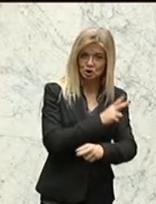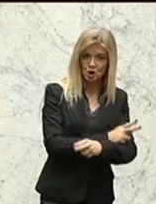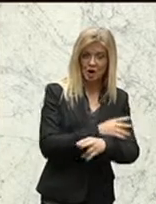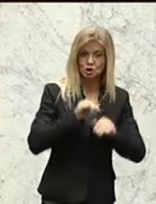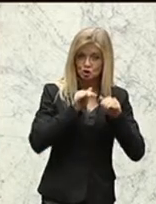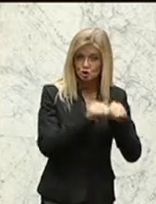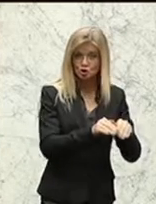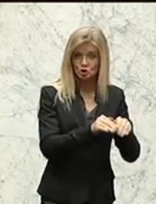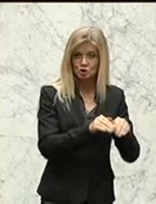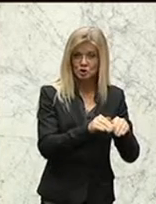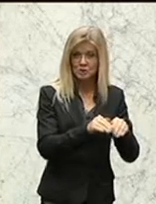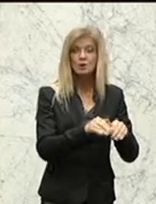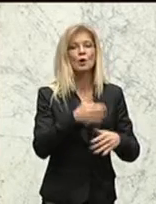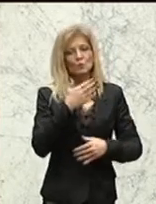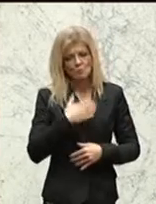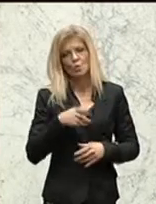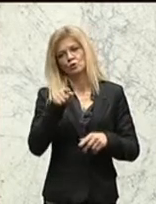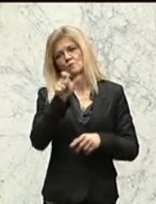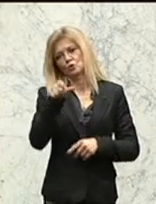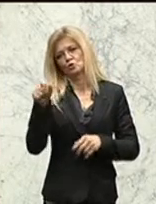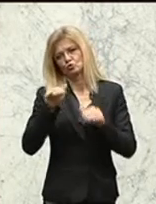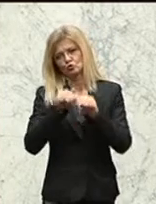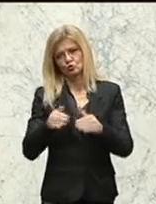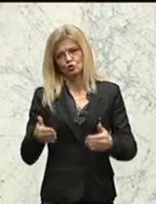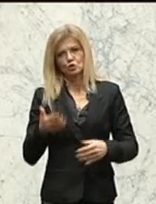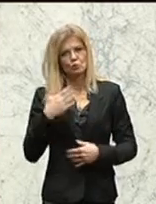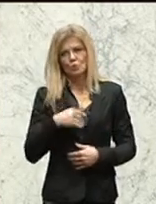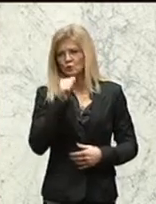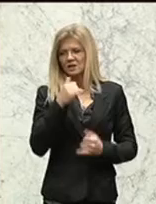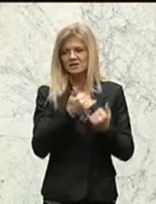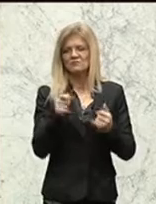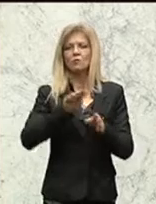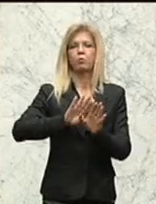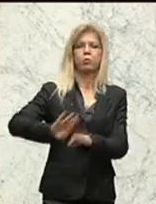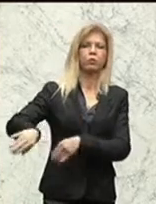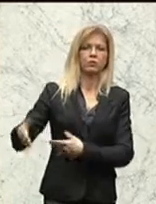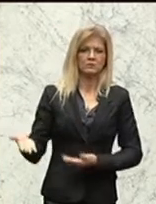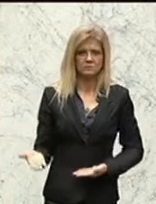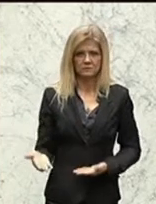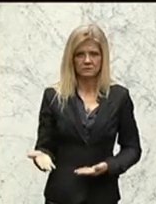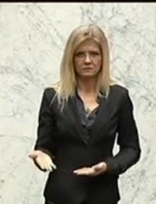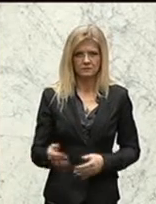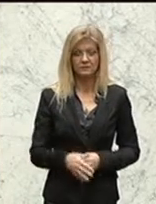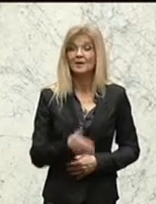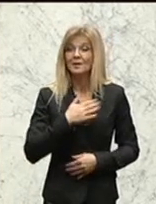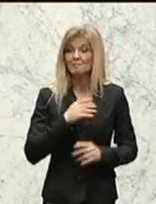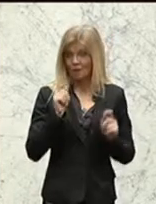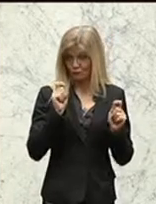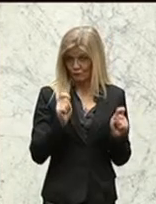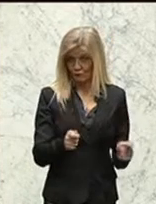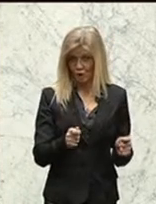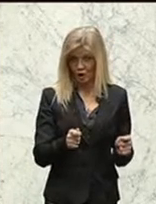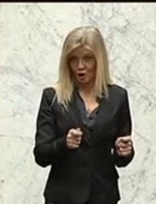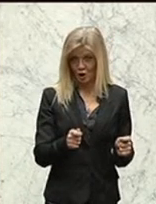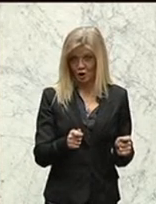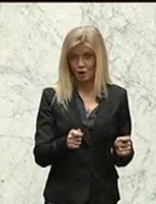Regen stehen lassen. Und dass mein Vorschlag nicht vollkommen aus der Welt gegriffen ist, zeigt, dass dieser Vorschlag auch